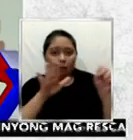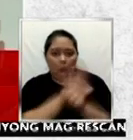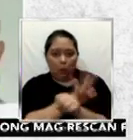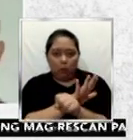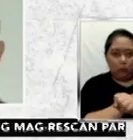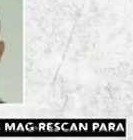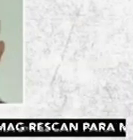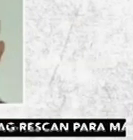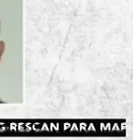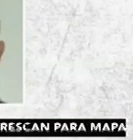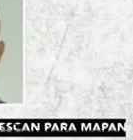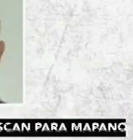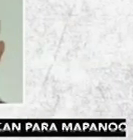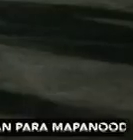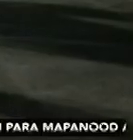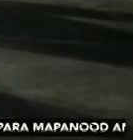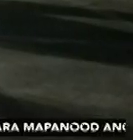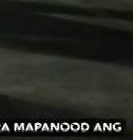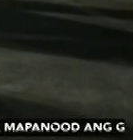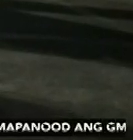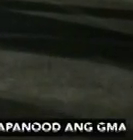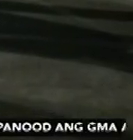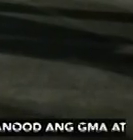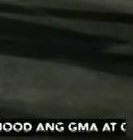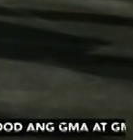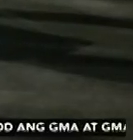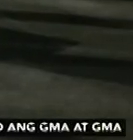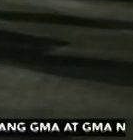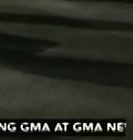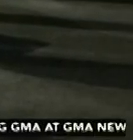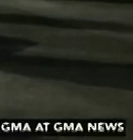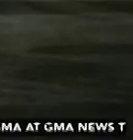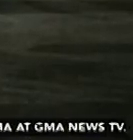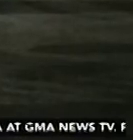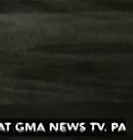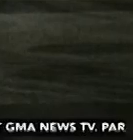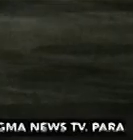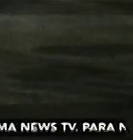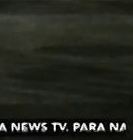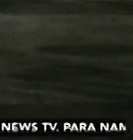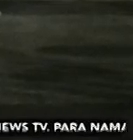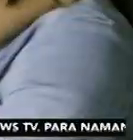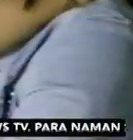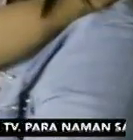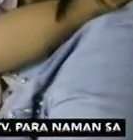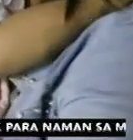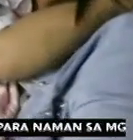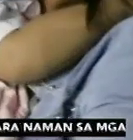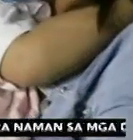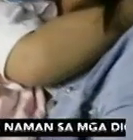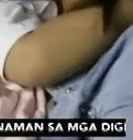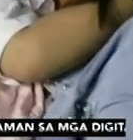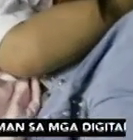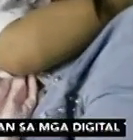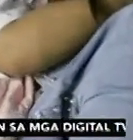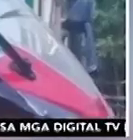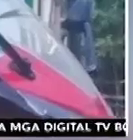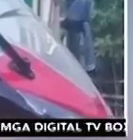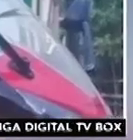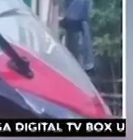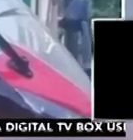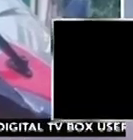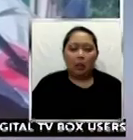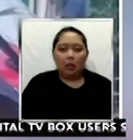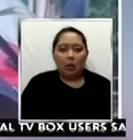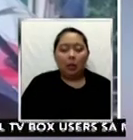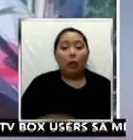isang bakbakan sa Patikul Sulu nitong Biyernes. Ramdam ang pagdadalamhati ng mga naulila ng mga sundalo ng 21st Infantry